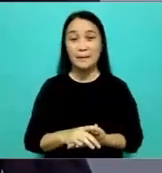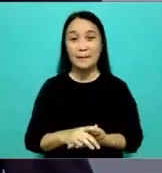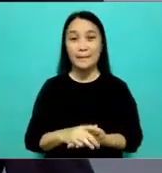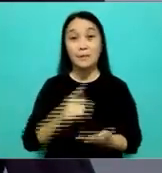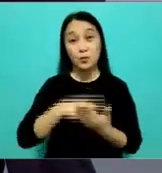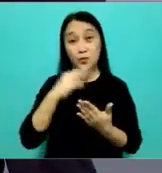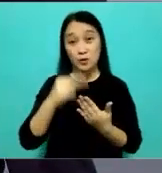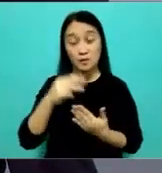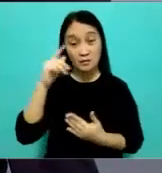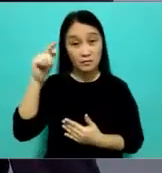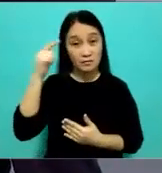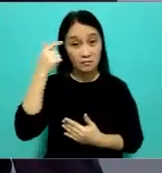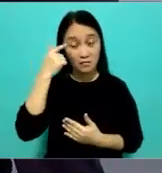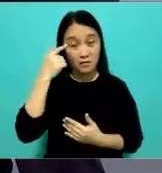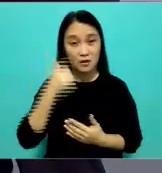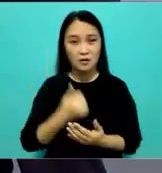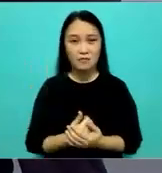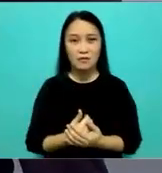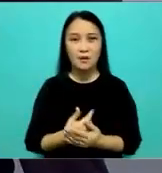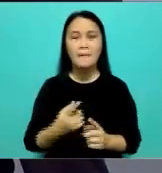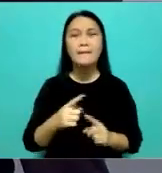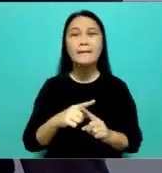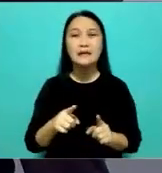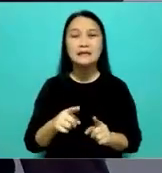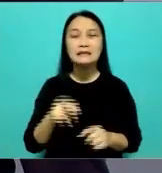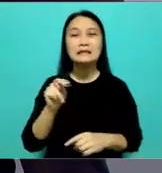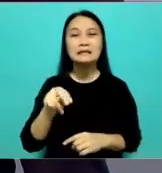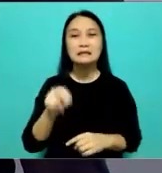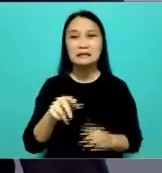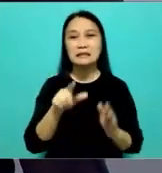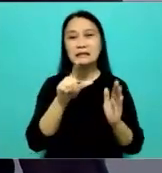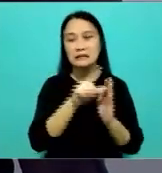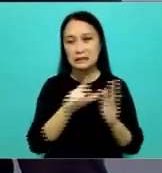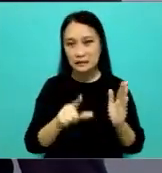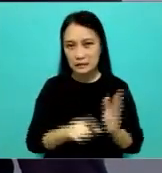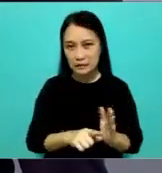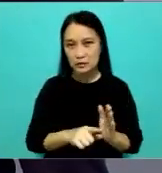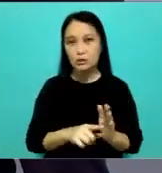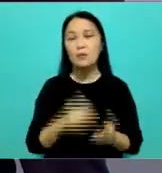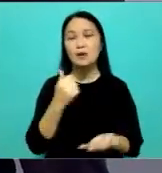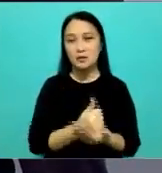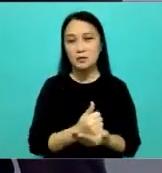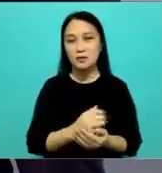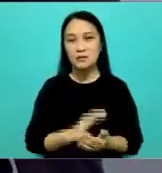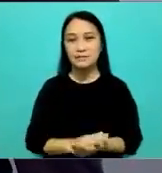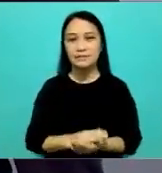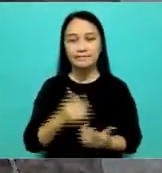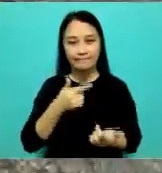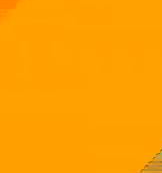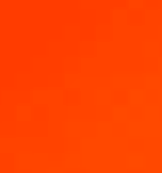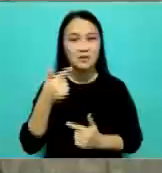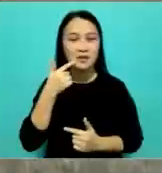palasyo, kailangan pa ng batas para maipatupad ito. Nasa frontline ng balitang yan, si Greg Gregorio.